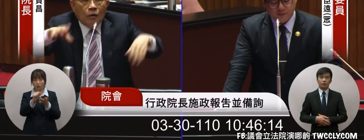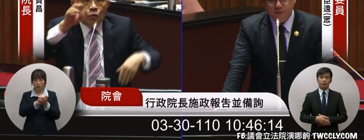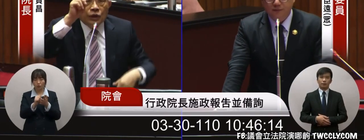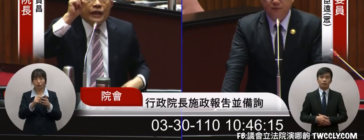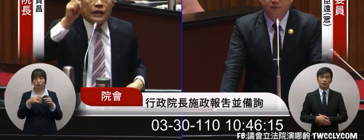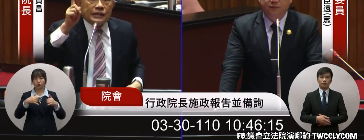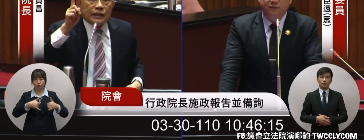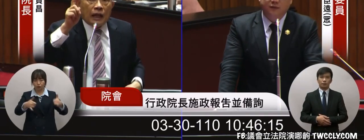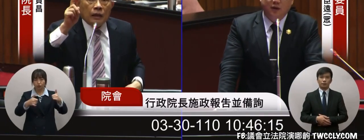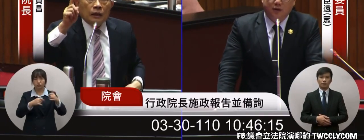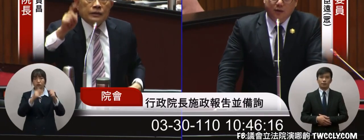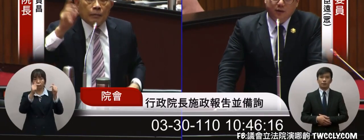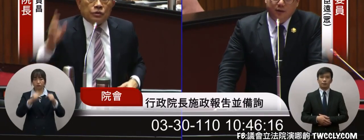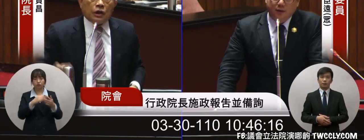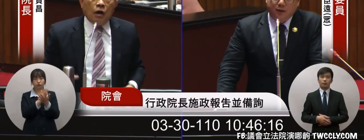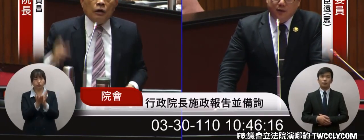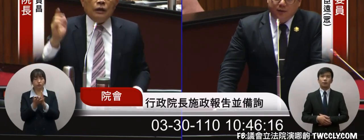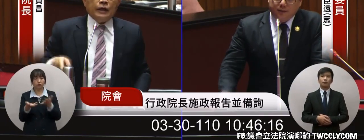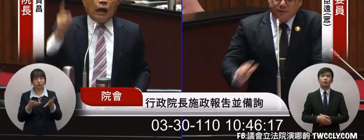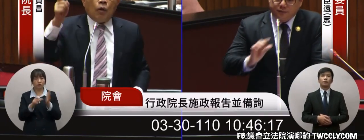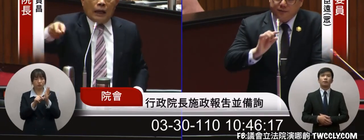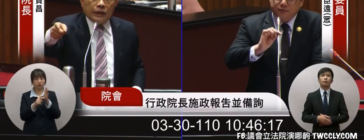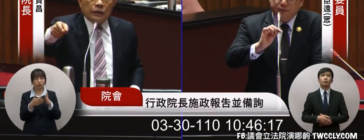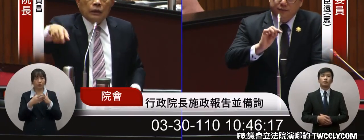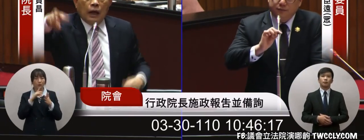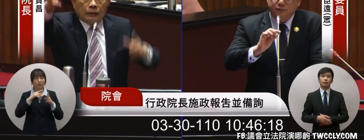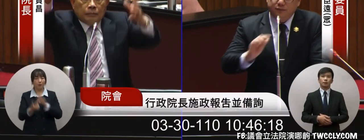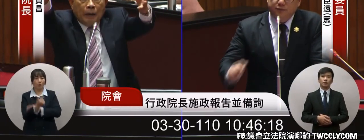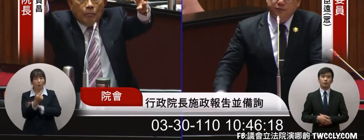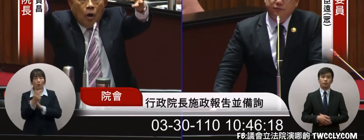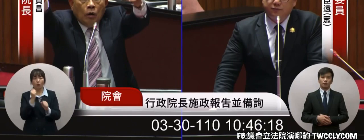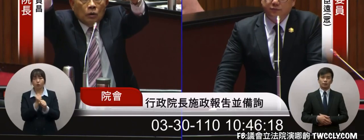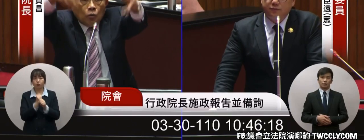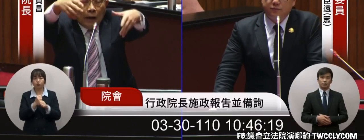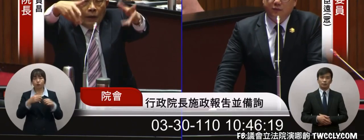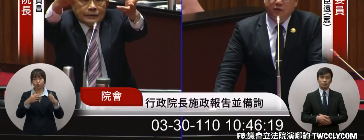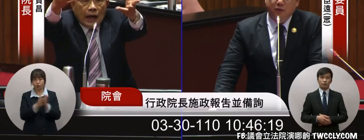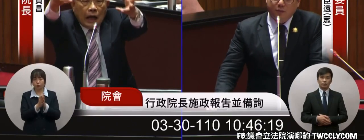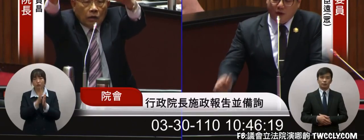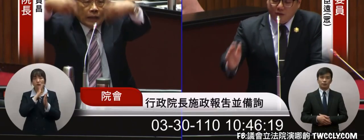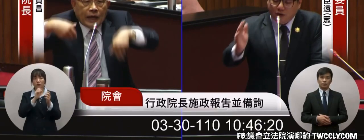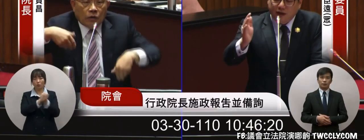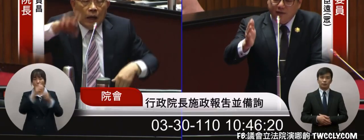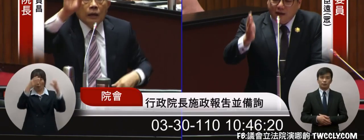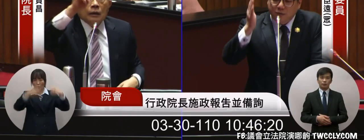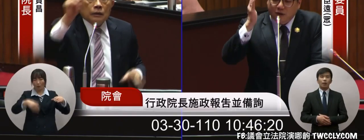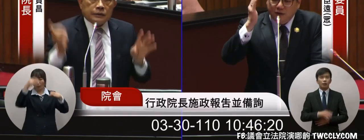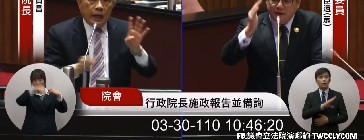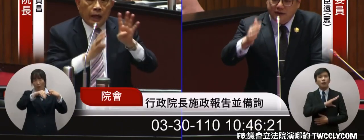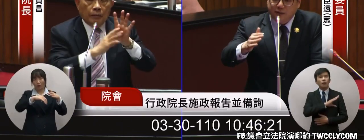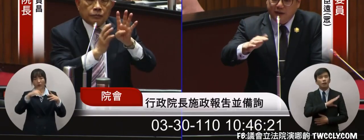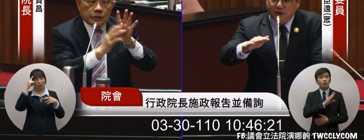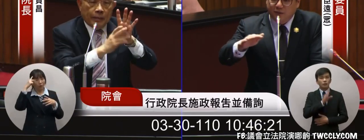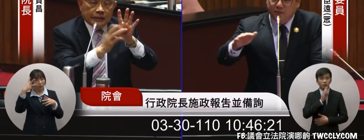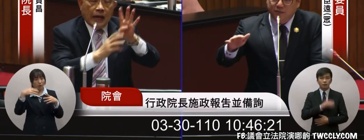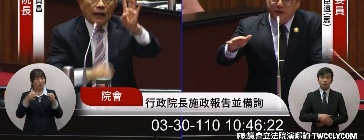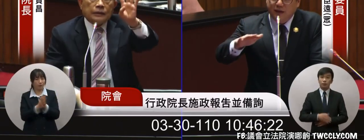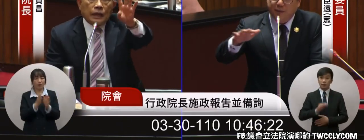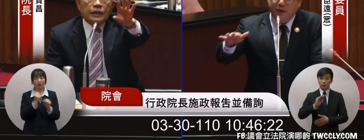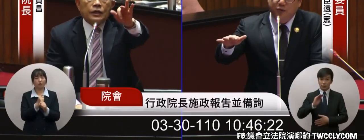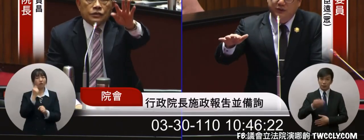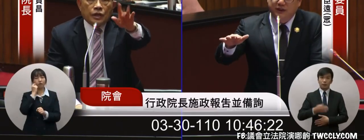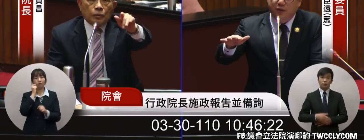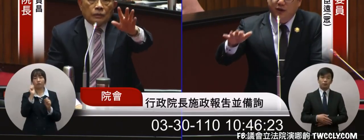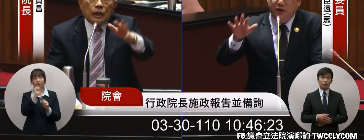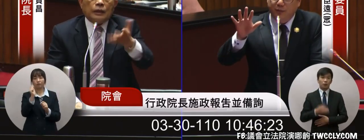要打有一定的時間這不是說你把劃緊班牧灌三天再打下來不過你現在就這